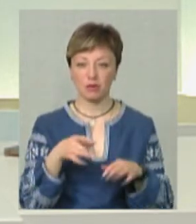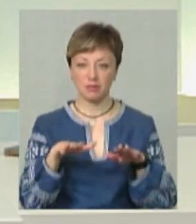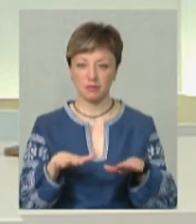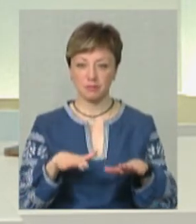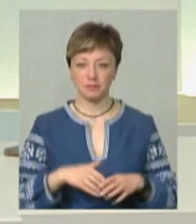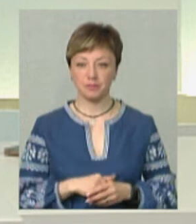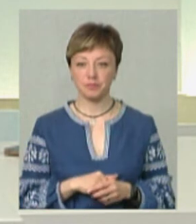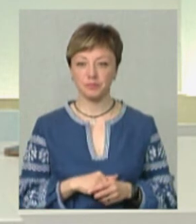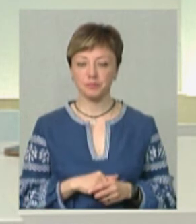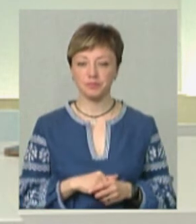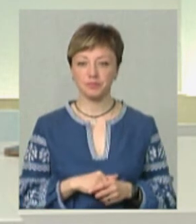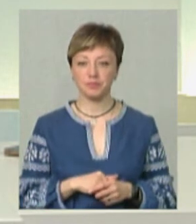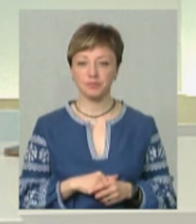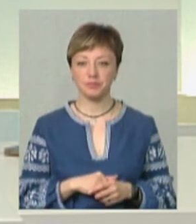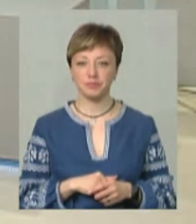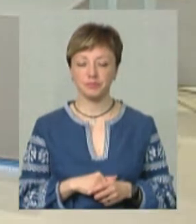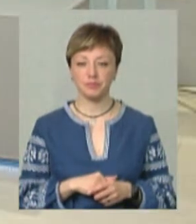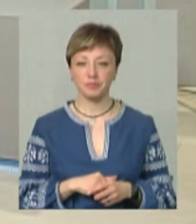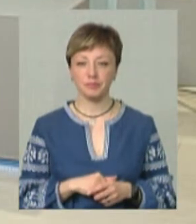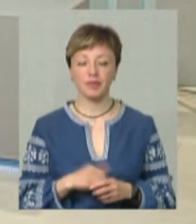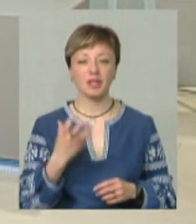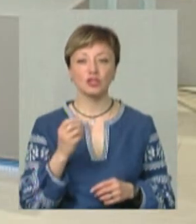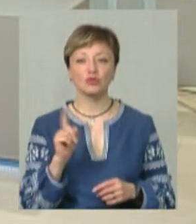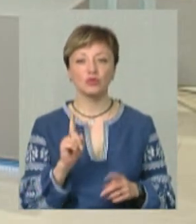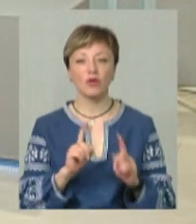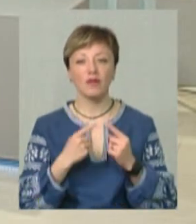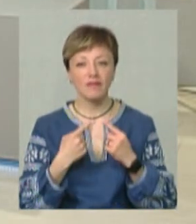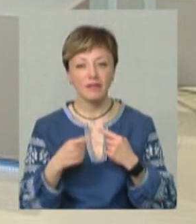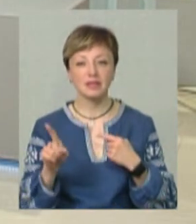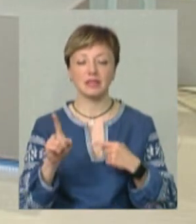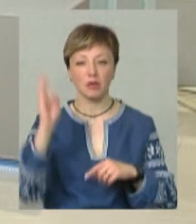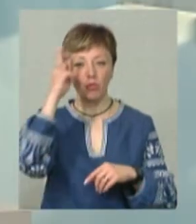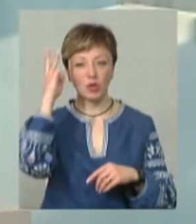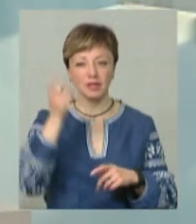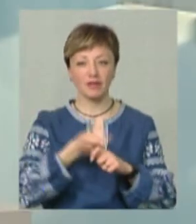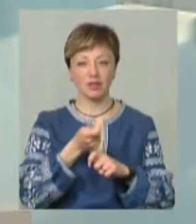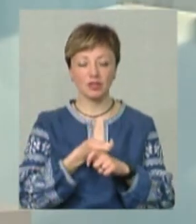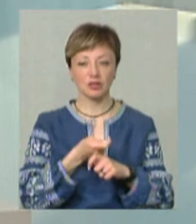локальна зона навколо Зінькова. А що ще вирізняє подільську вишивку з-поміж інших?